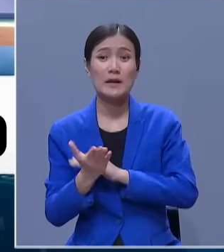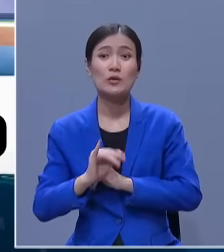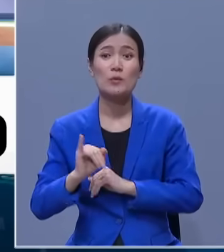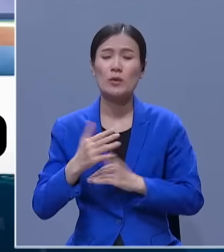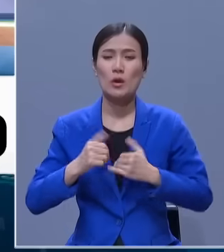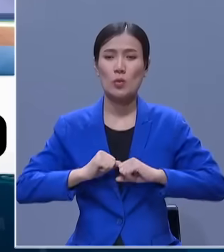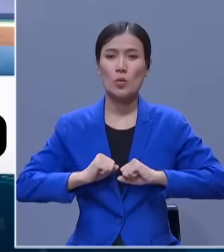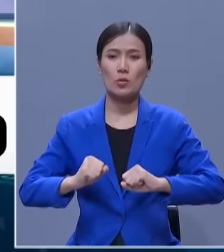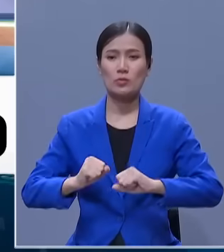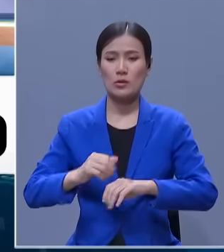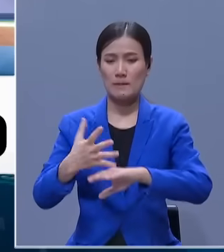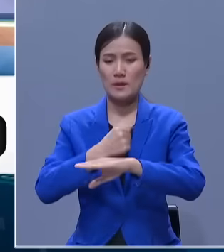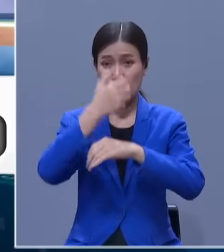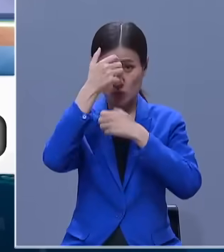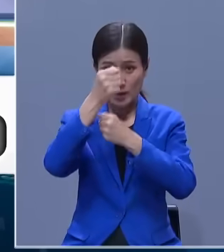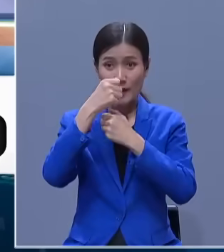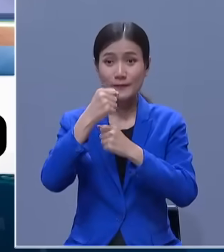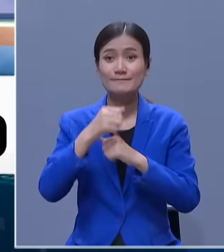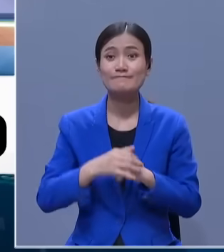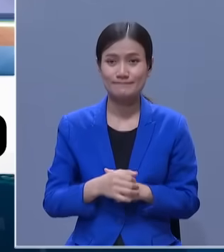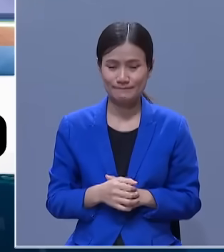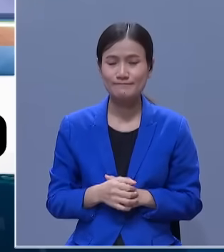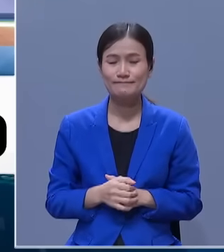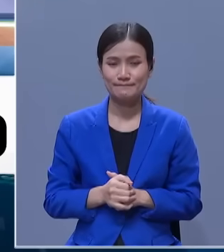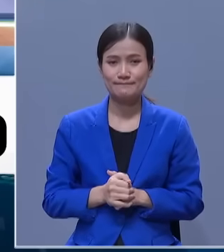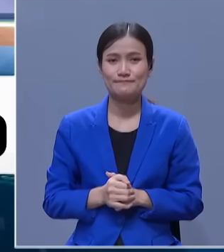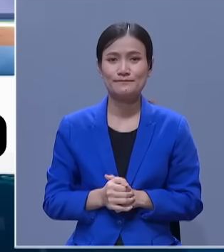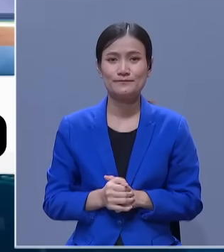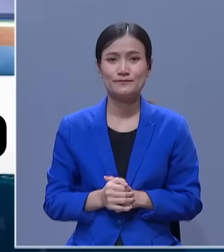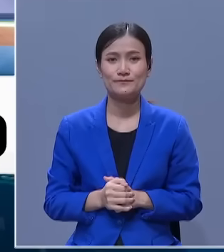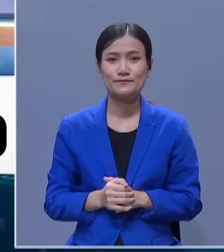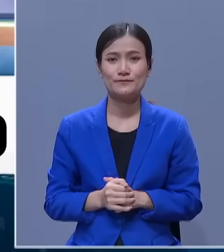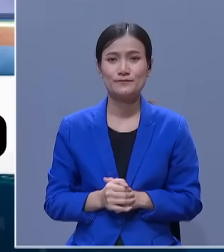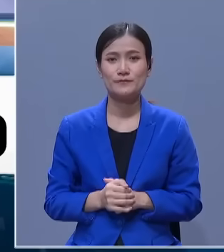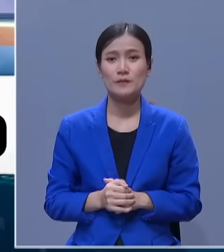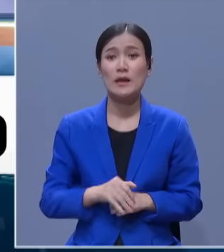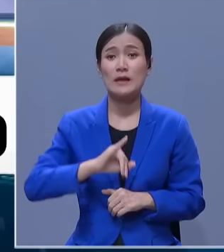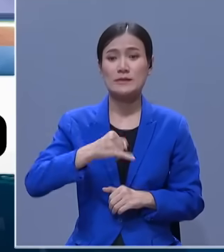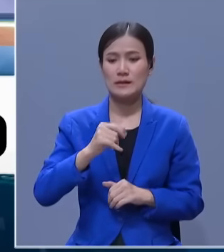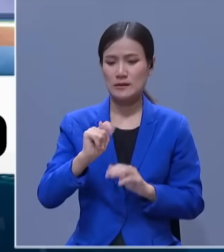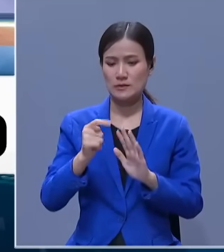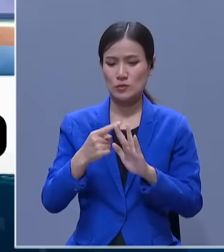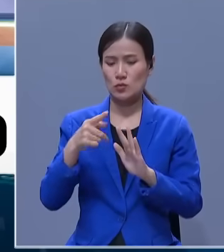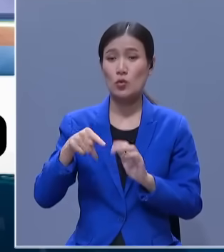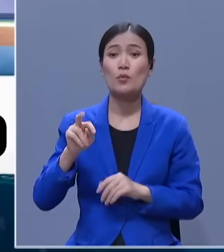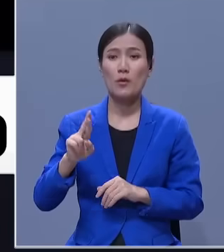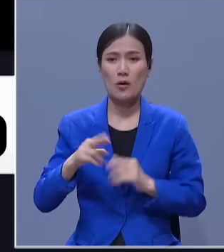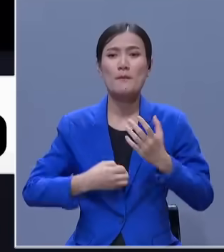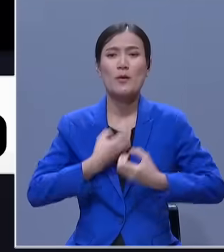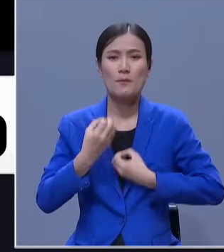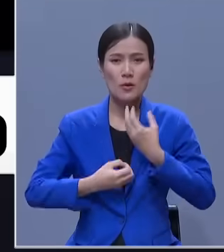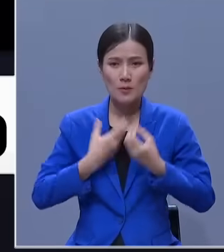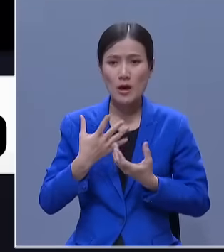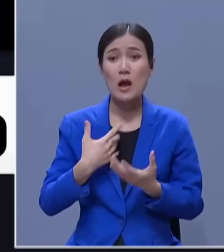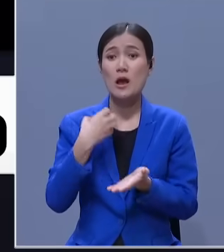นรุ่นใหม่สนใจการเมืองกันเยอะมากขึ้นนะคะโดยคุณจตุพรค่ะให้สัมภาษณ์ในรายการเปิดโต๊ะข่าวแบบนี้บอกว่าก็ไม่ได้รู้สึกแปลกใจนะคะถ้